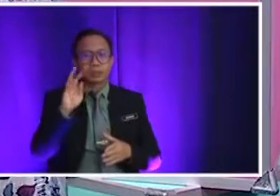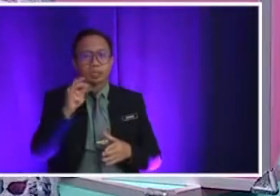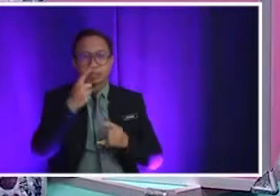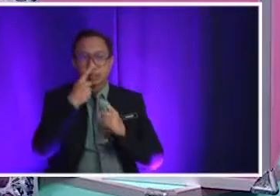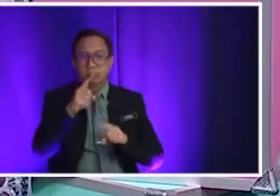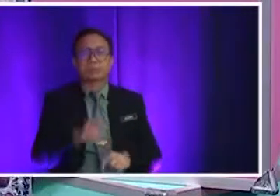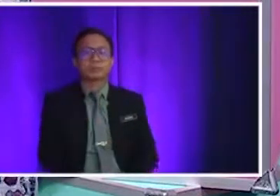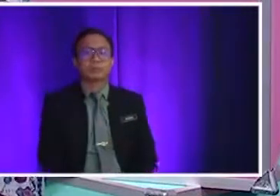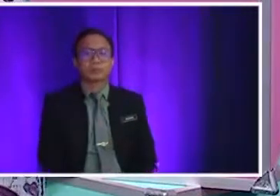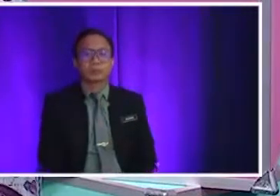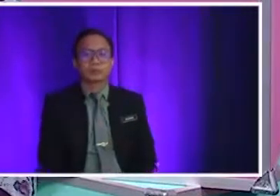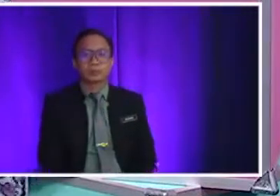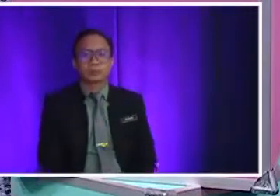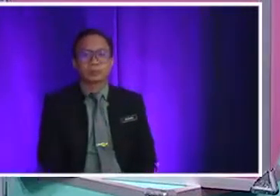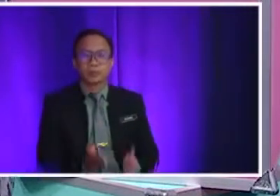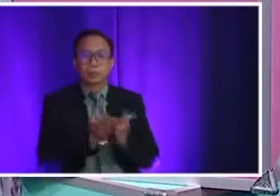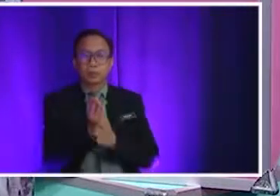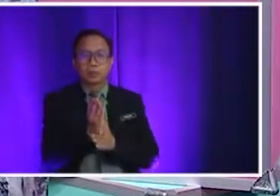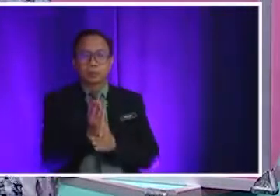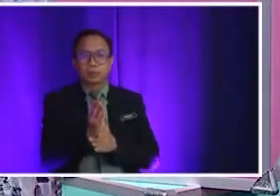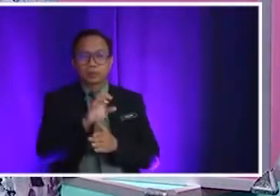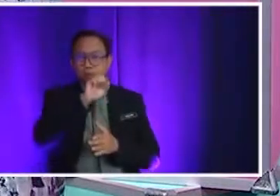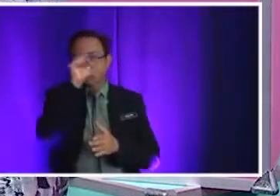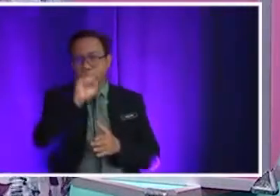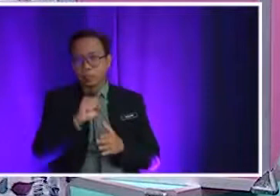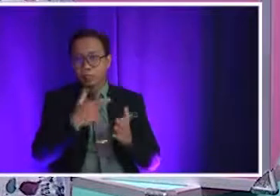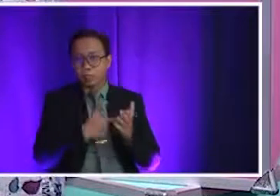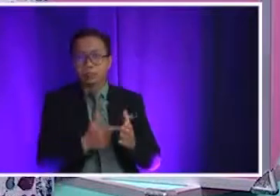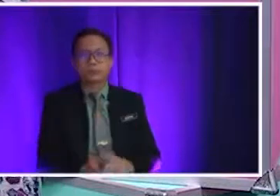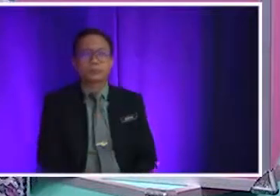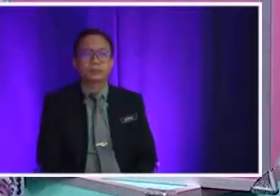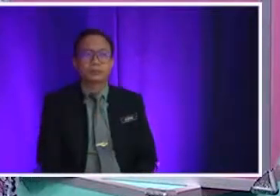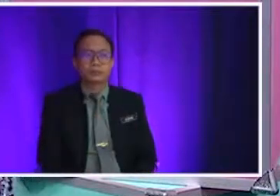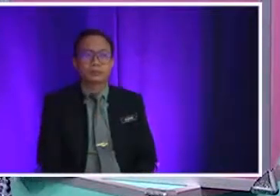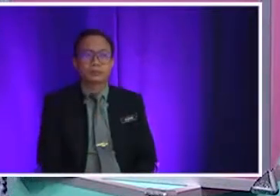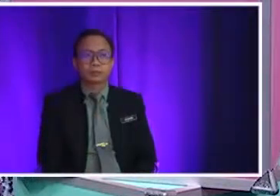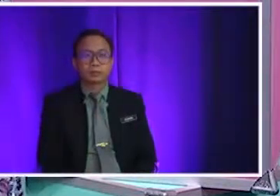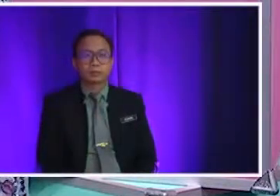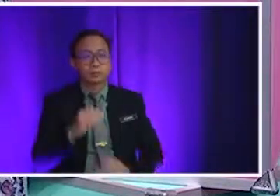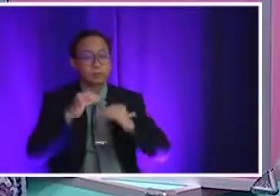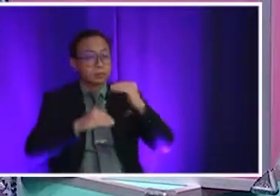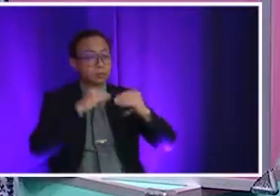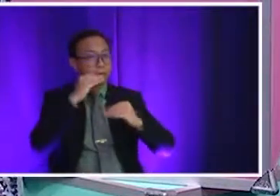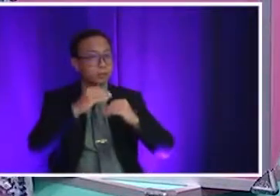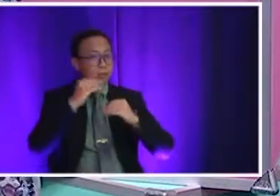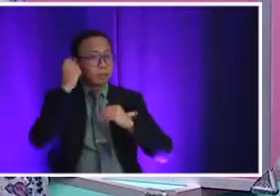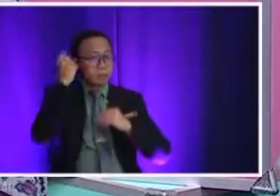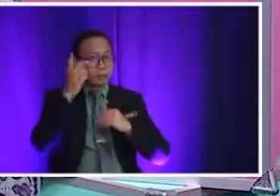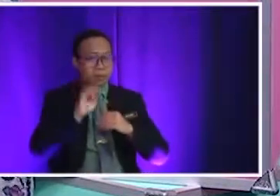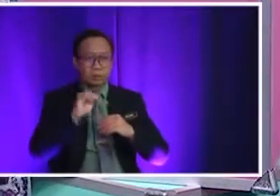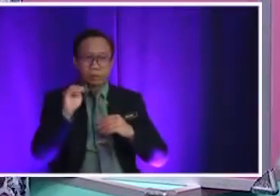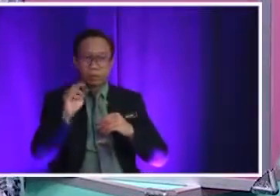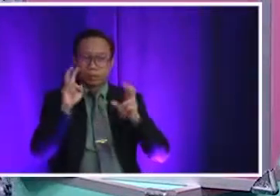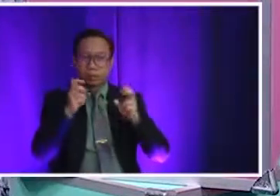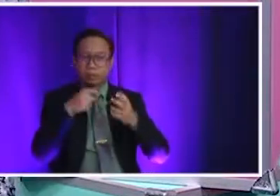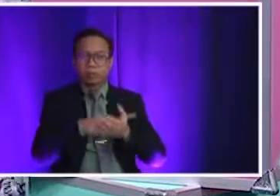menjawab Oke kita teruskan dengan uji mindah untuk meningkatkan pemahaman murid untuk taju ini